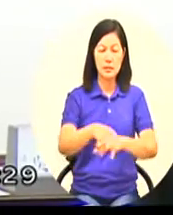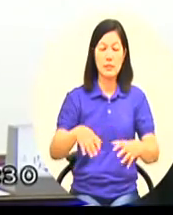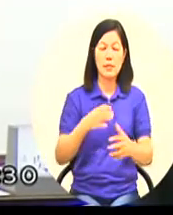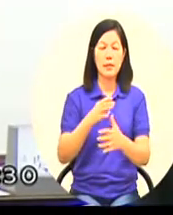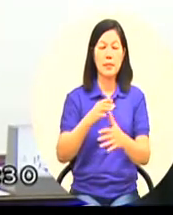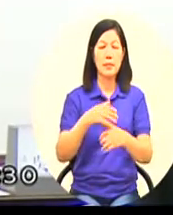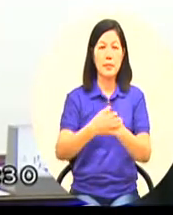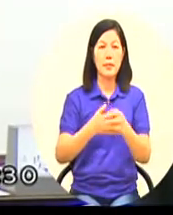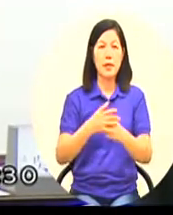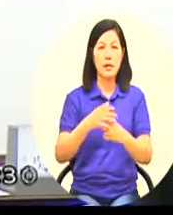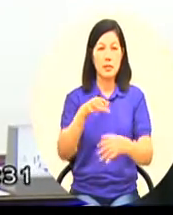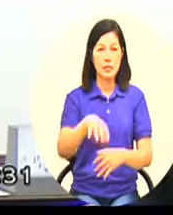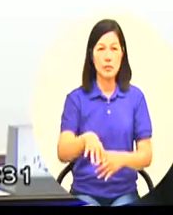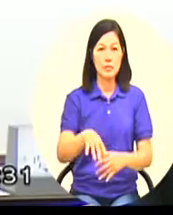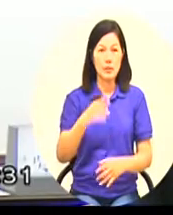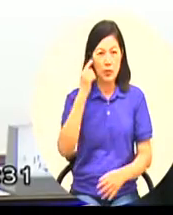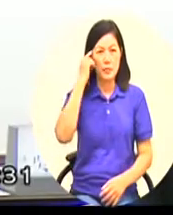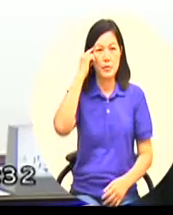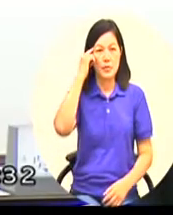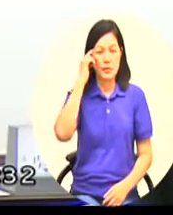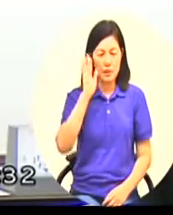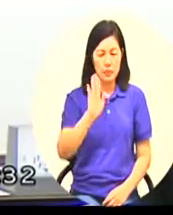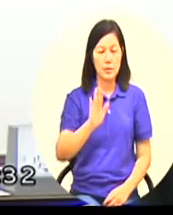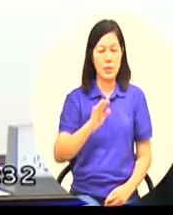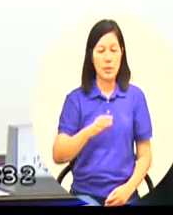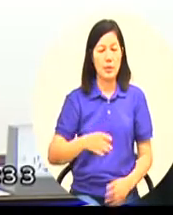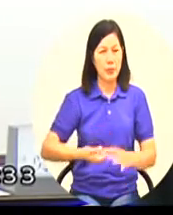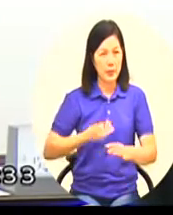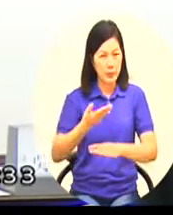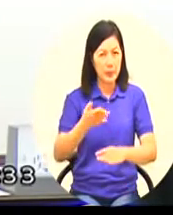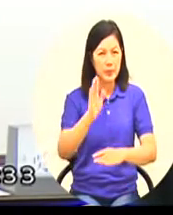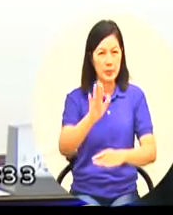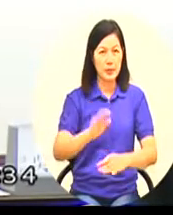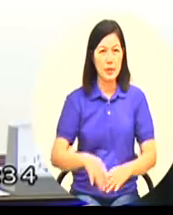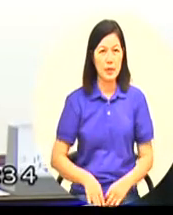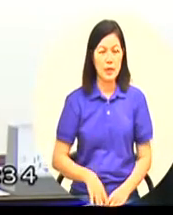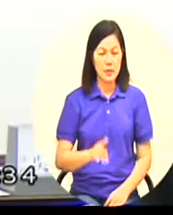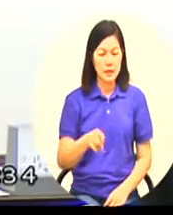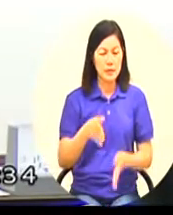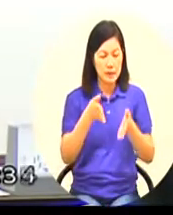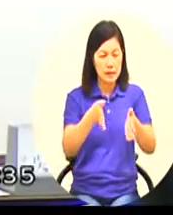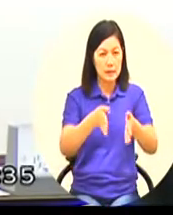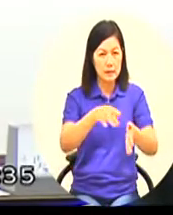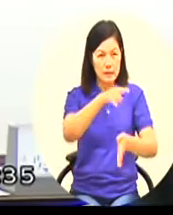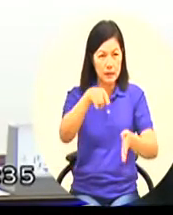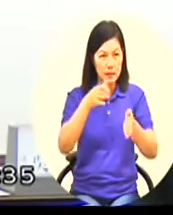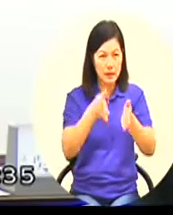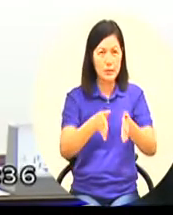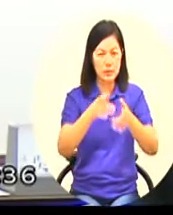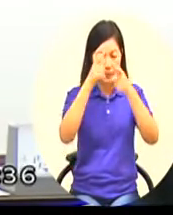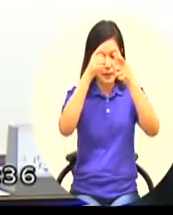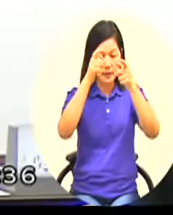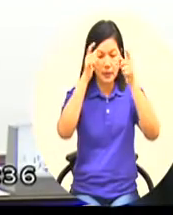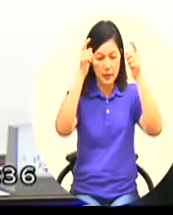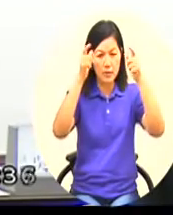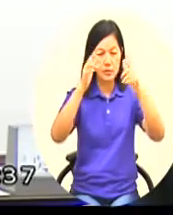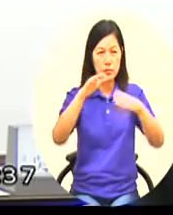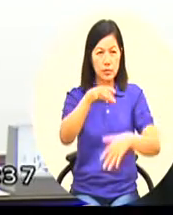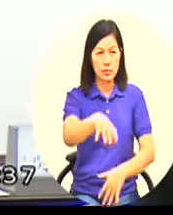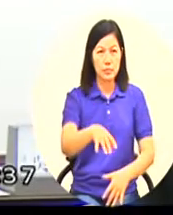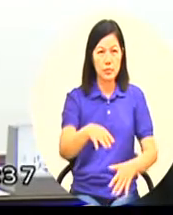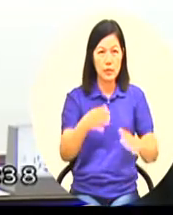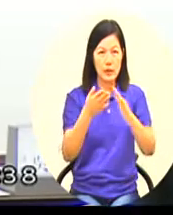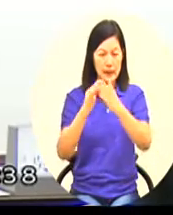有感受到这样的一个用心。那你们已经有针对整个大高雄地区家用